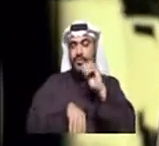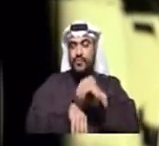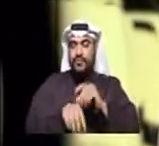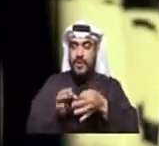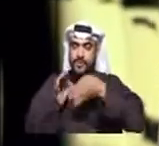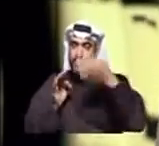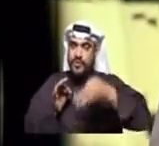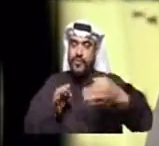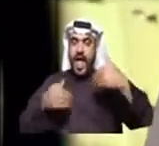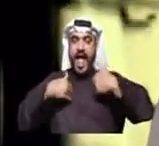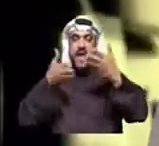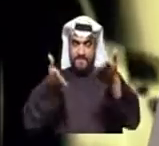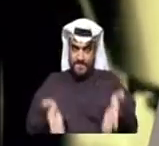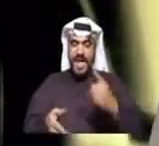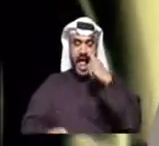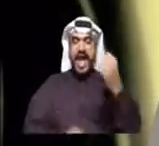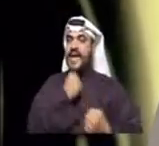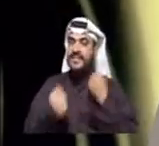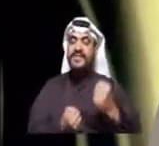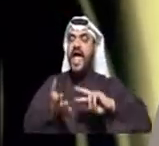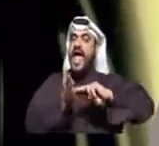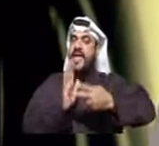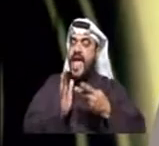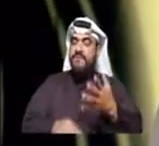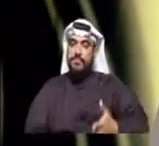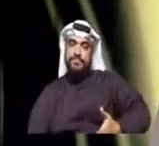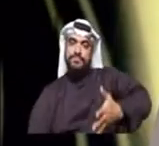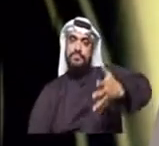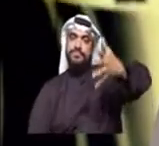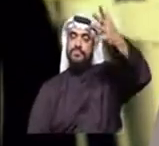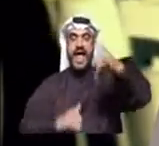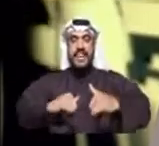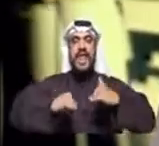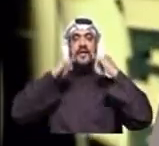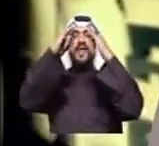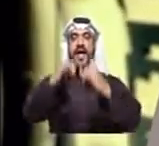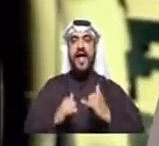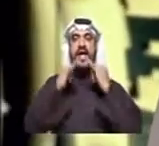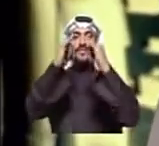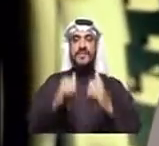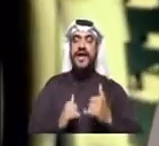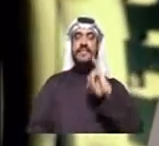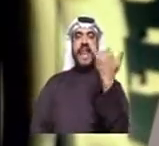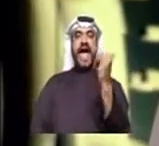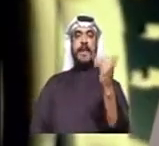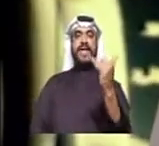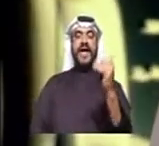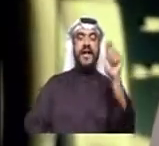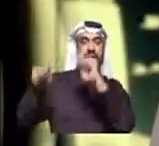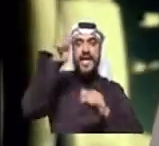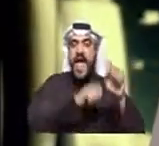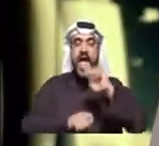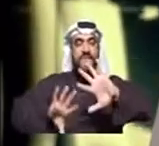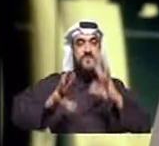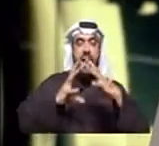ورعاه الله على الأنشطة التي يستفيد منها مربو الخيل العربية والمهرجانات والفعاليات المختلفة التي يقيمها المركز